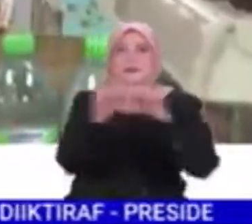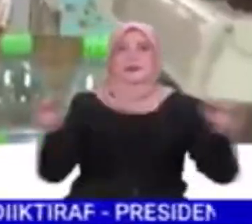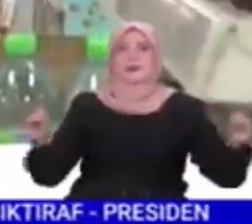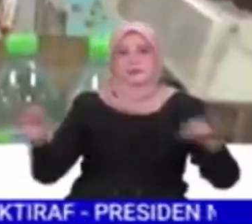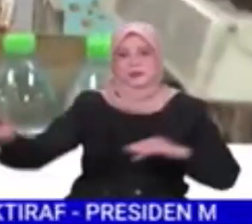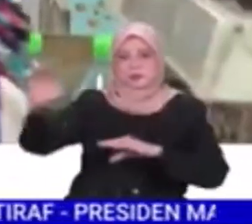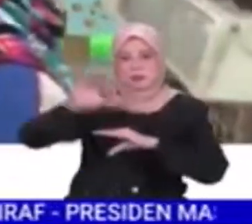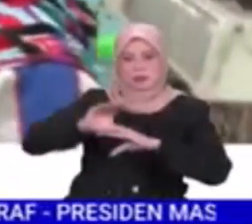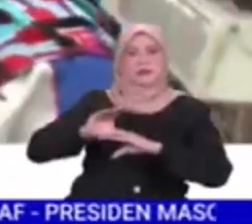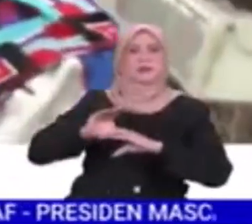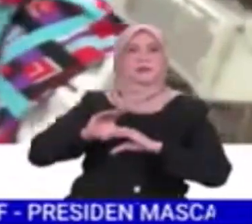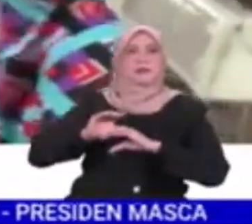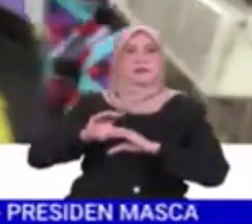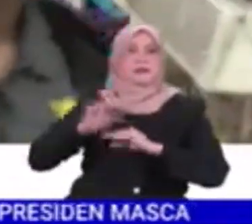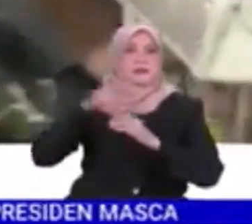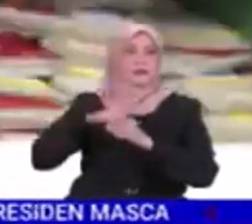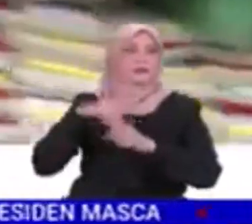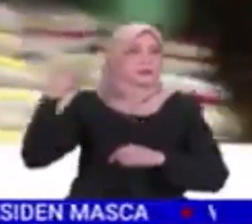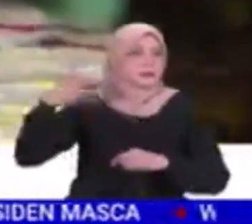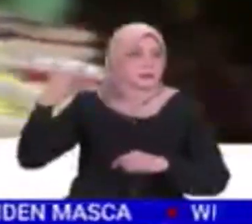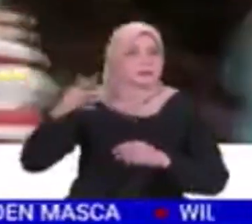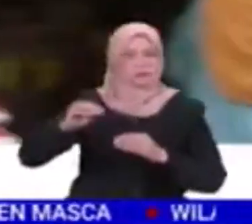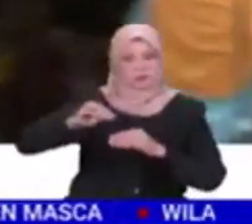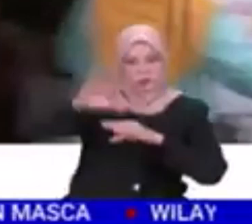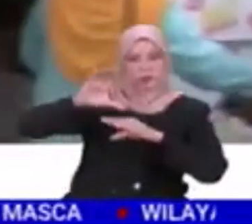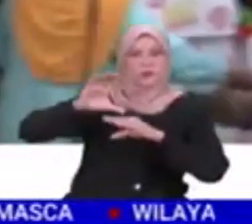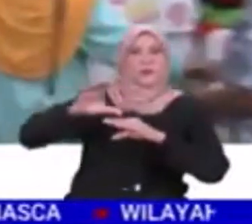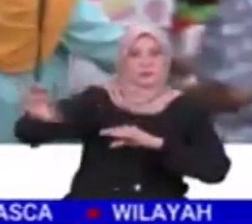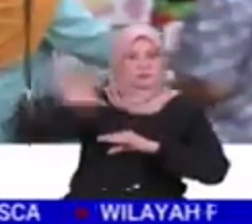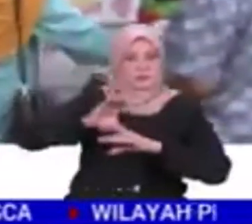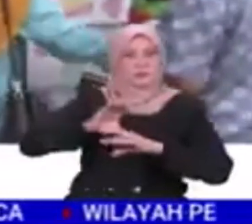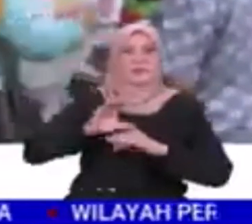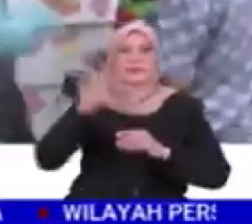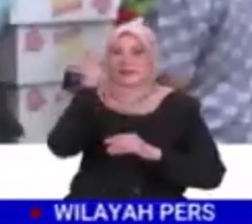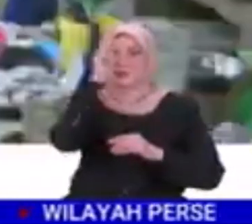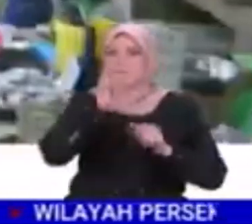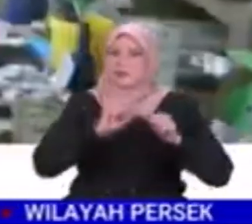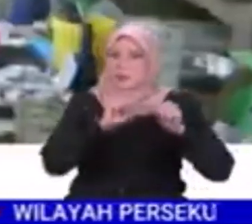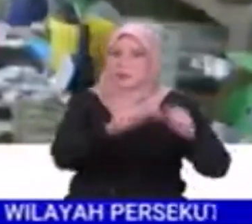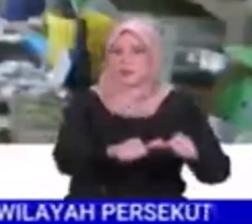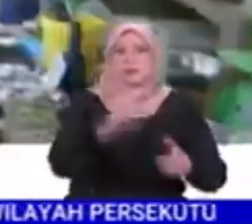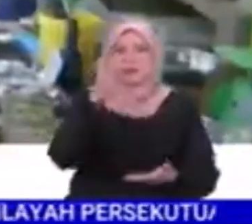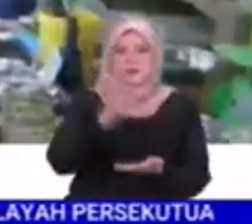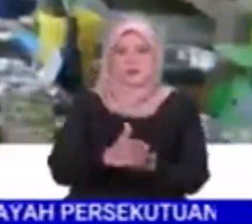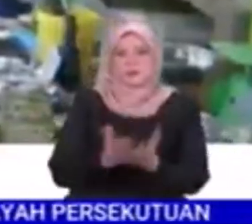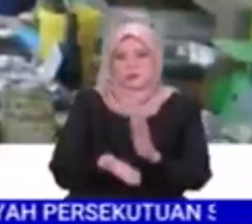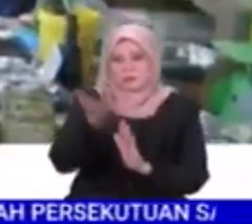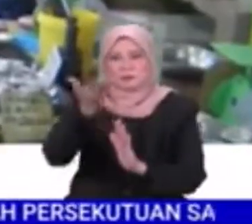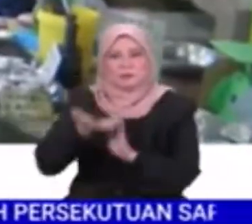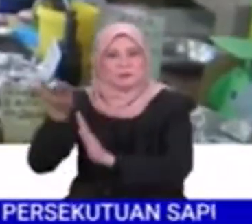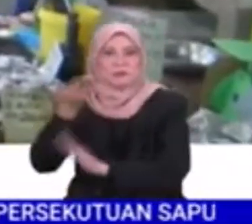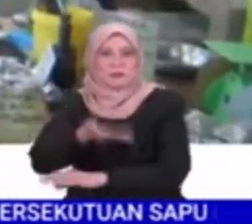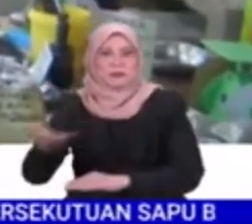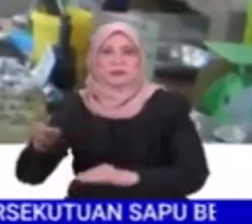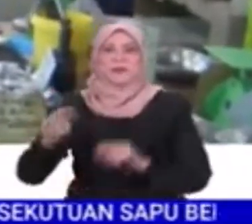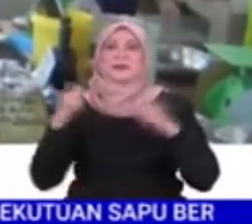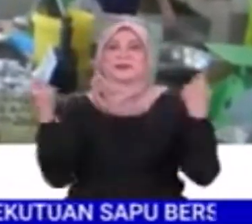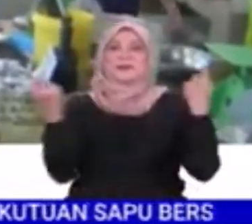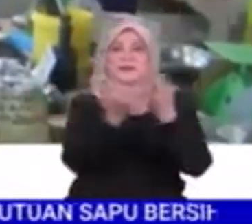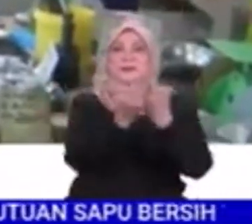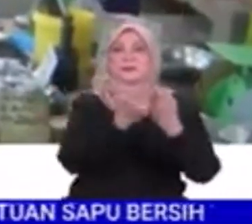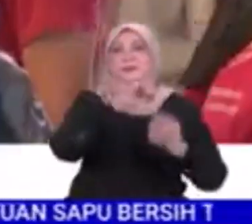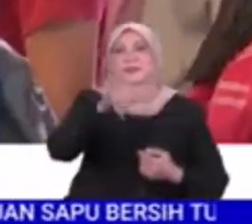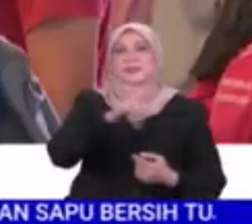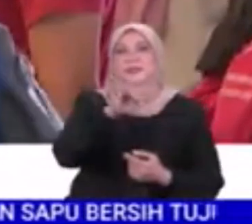subsidi terbesar dalam sejarah negara kerajaan katanya akan terus membendung inflasi terutama melalui pasukan khas